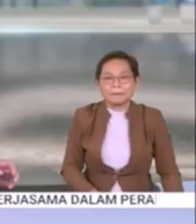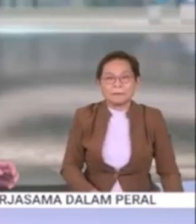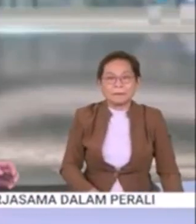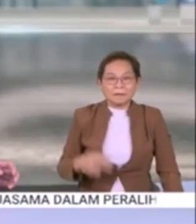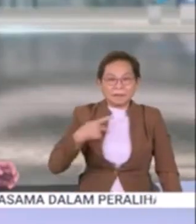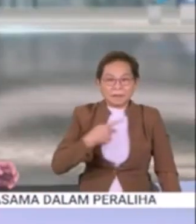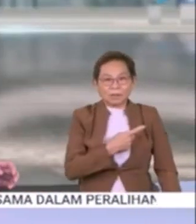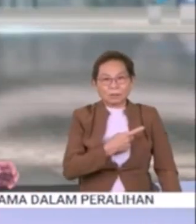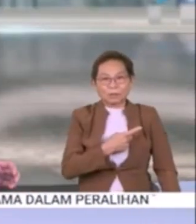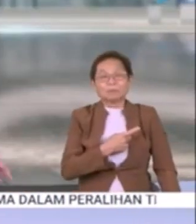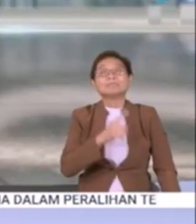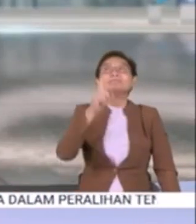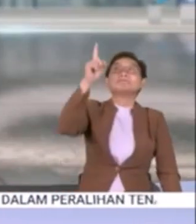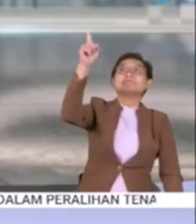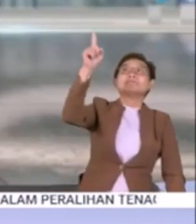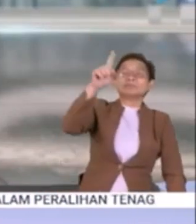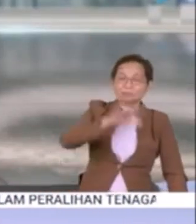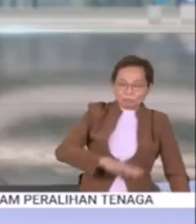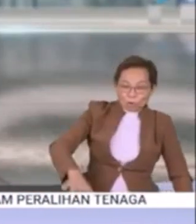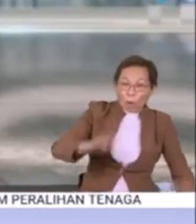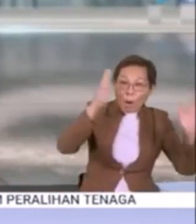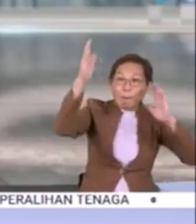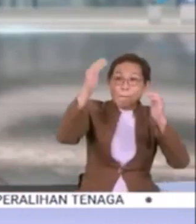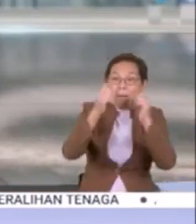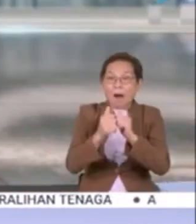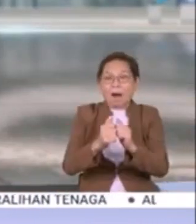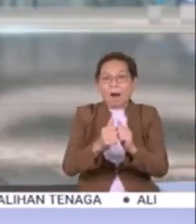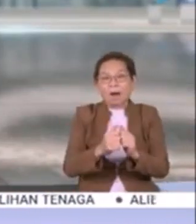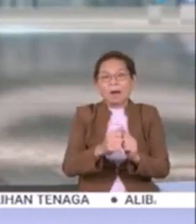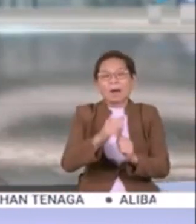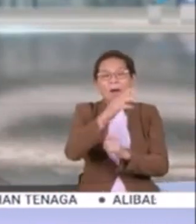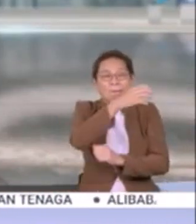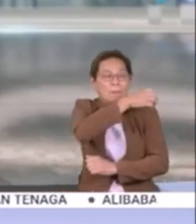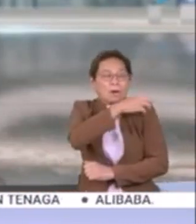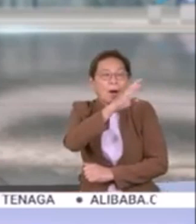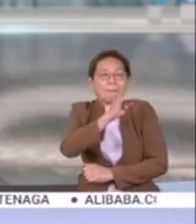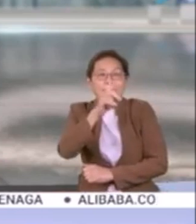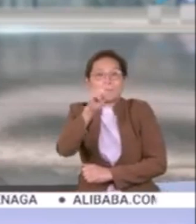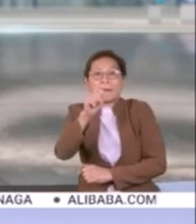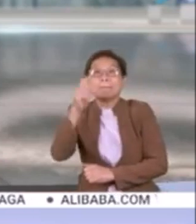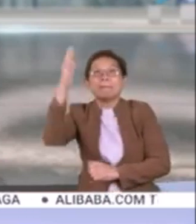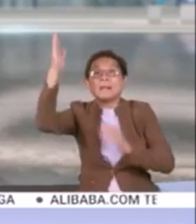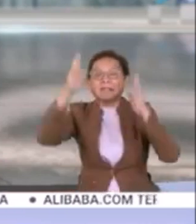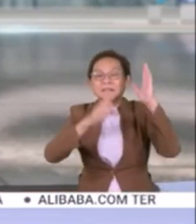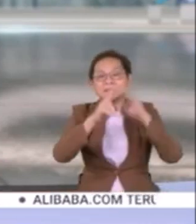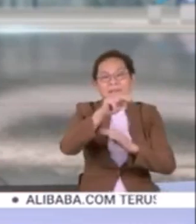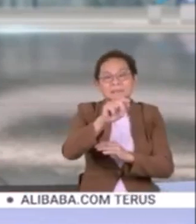Baik, seterusnya kita ikuti perkembangan cuaca seluruh negara bersama Pegawai Met Malaysia Muhammad Nafizi Manapiah.